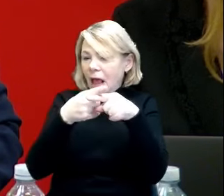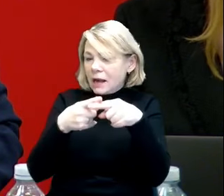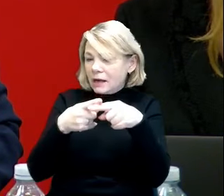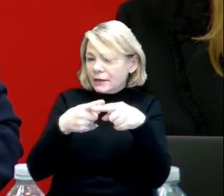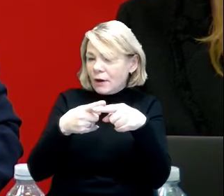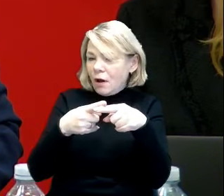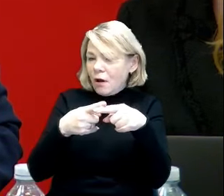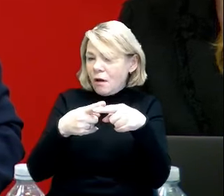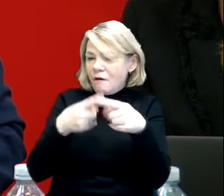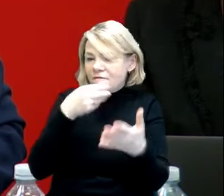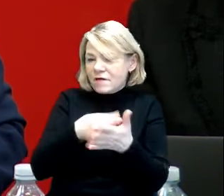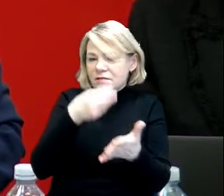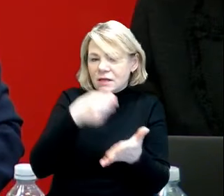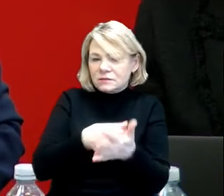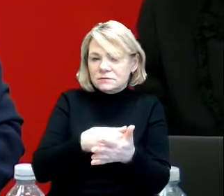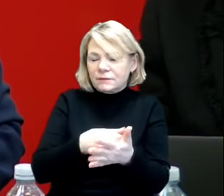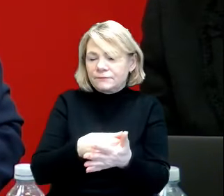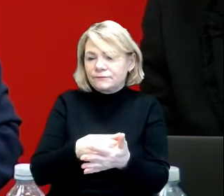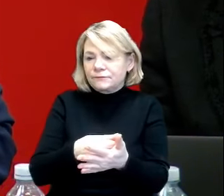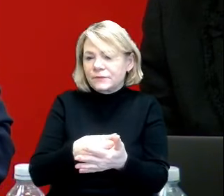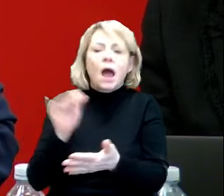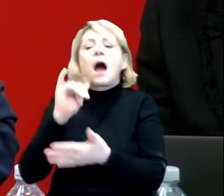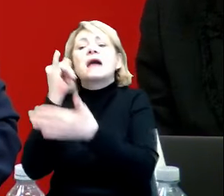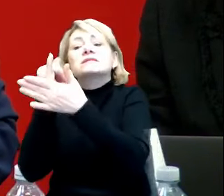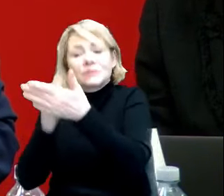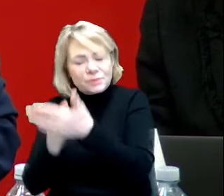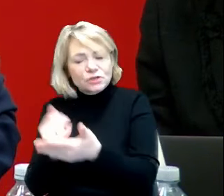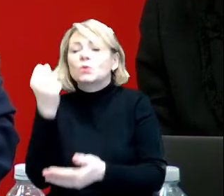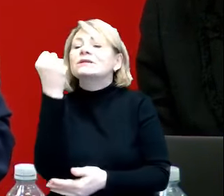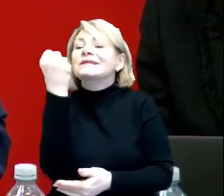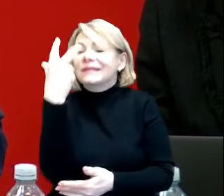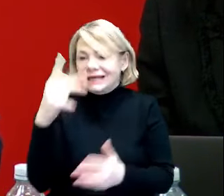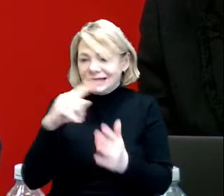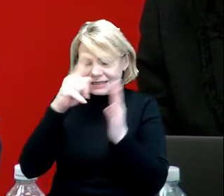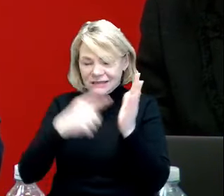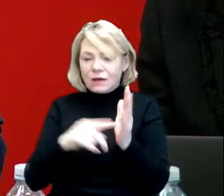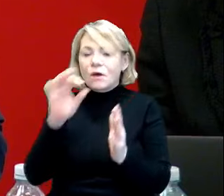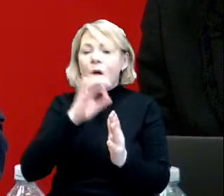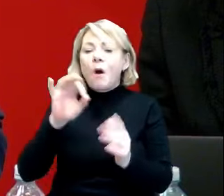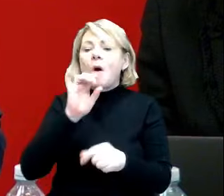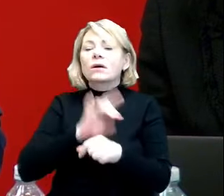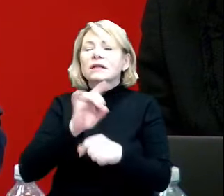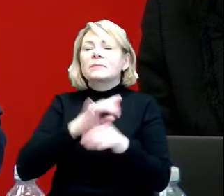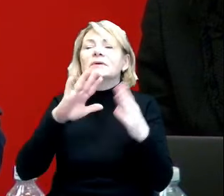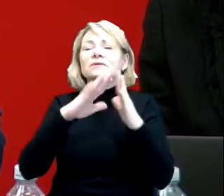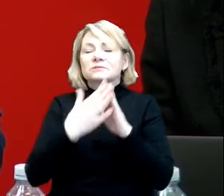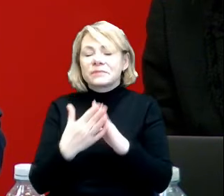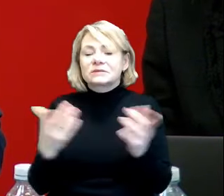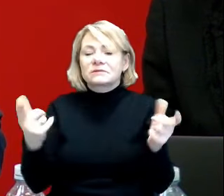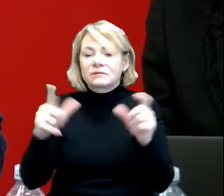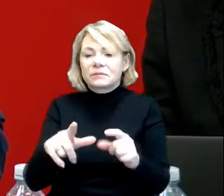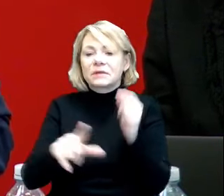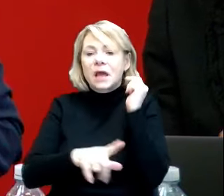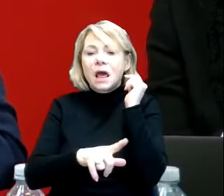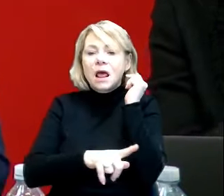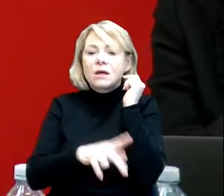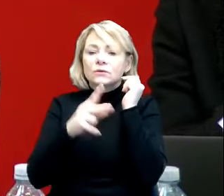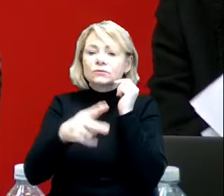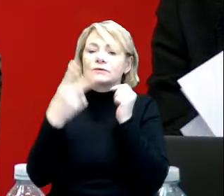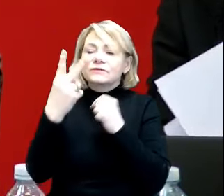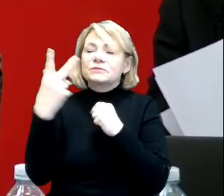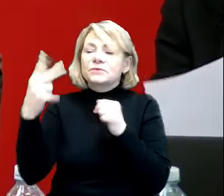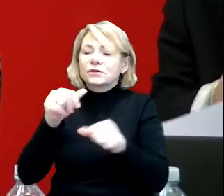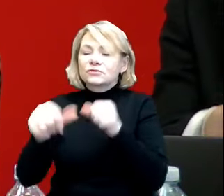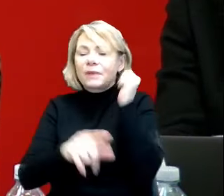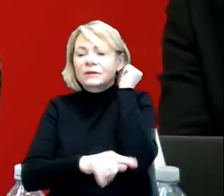finansavimo atsiprašau 13 klausimas dėl klaipėdos miesto savivaldybės tarybos 2021 metų liepos 22 dios